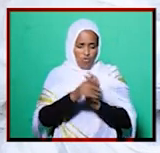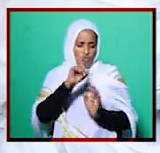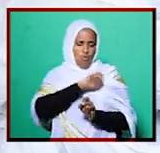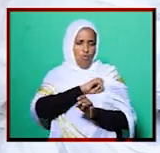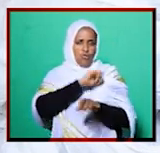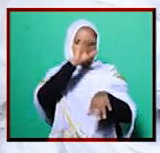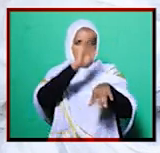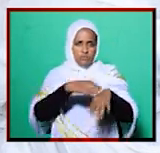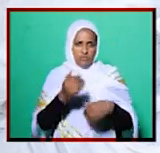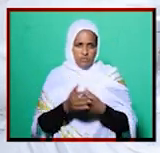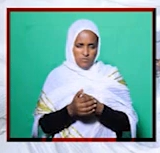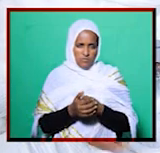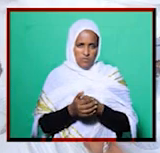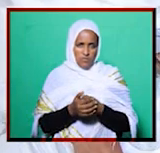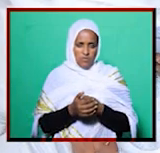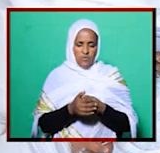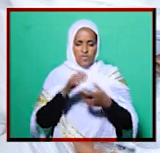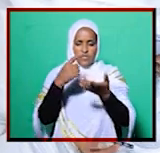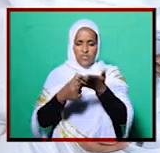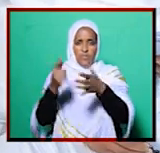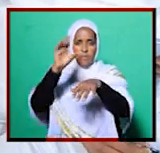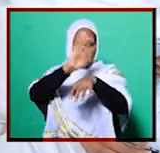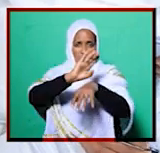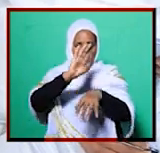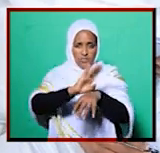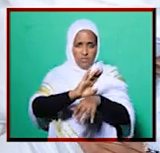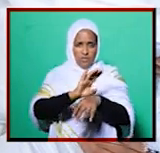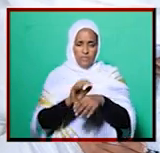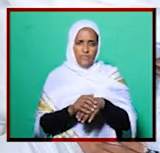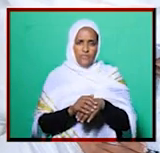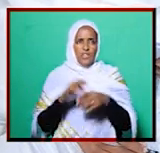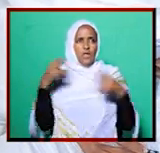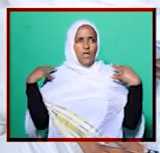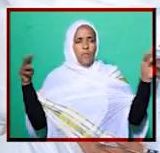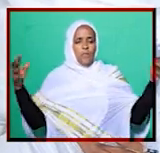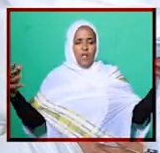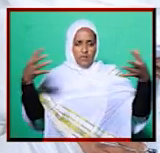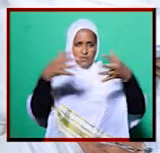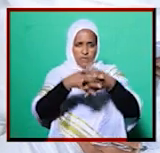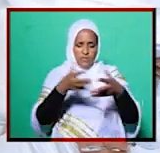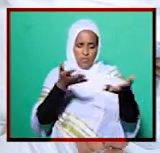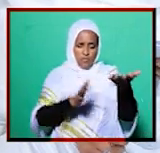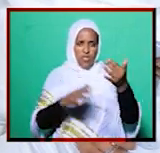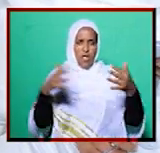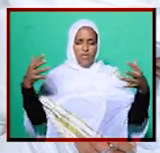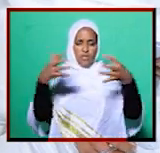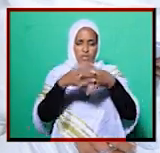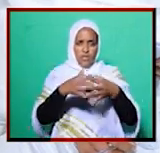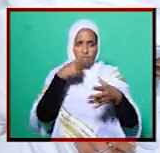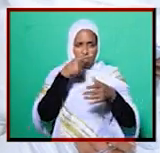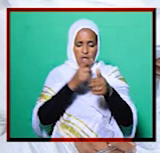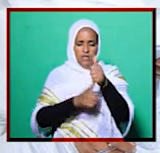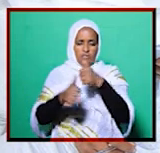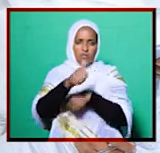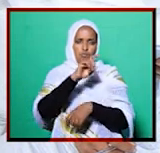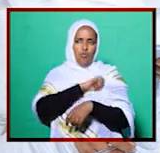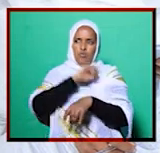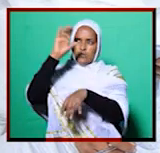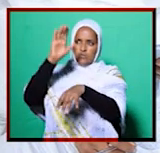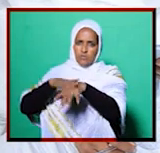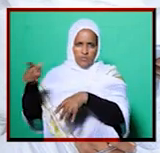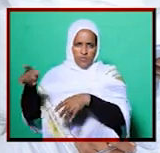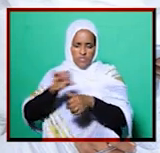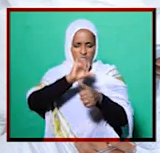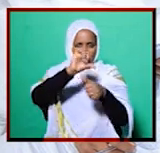ክርስቲያን ማህበር ናት። ማህበርነቷ የሚያስከብርላት ቅዱስ ሲኖዶስ ነው። ከቅዱስ ሲኖዶስ ቀጥሎ ቋሚ ሲኖዶስ አለ። ከቋሚ ሲኖዶስ ደግሞ ሀገረ ስብከት አለ።